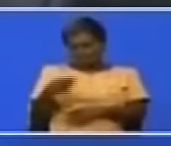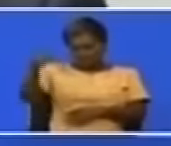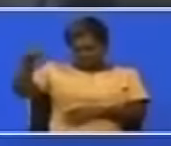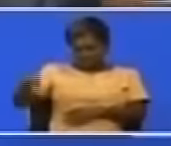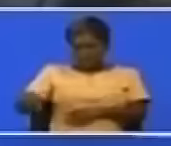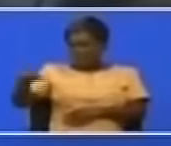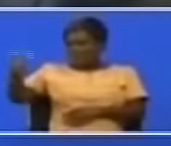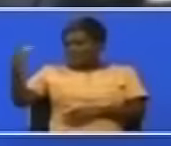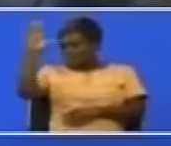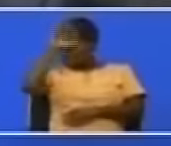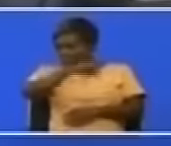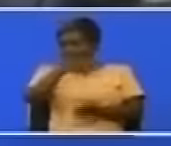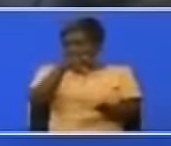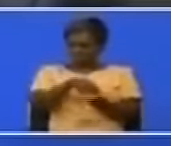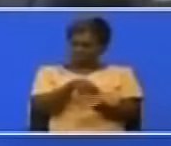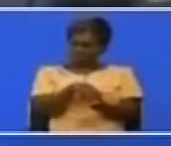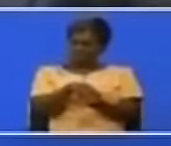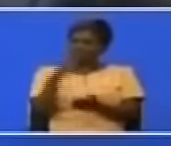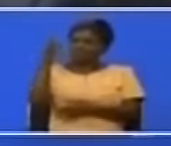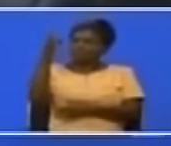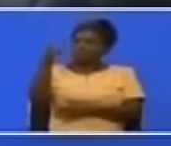wale waliokosa nafasi hatima yao